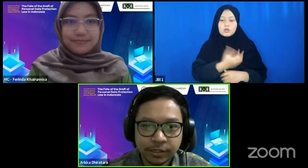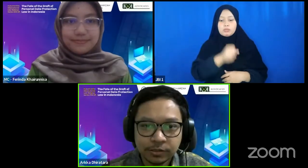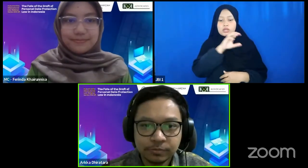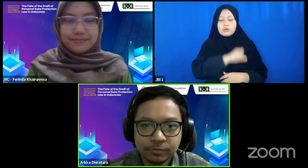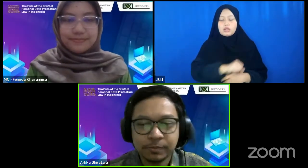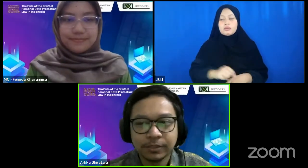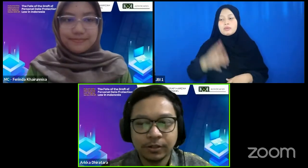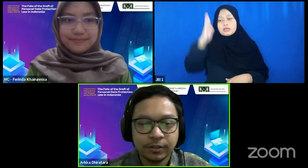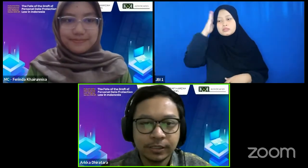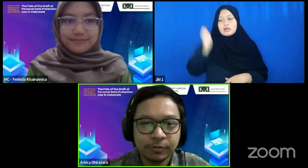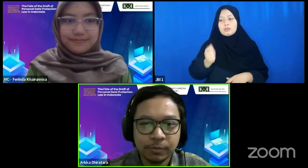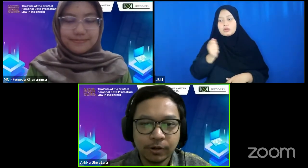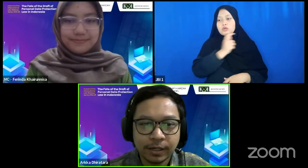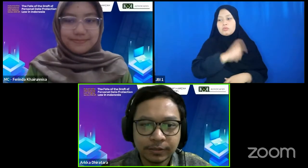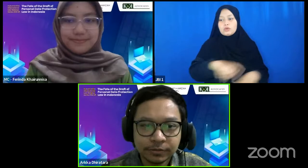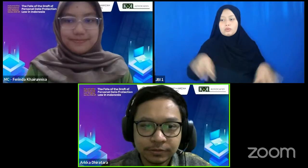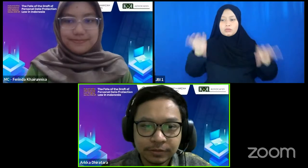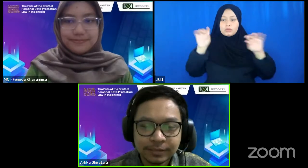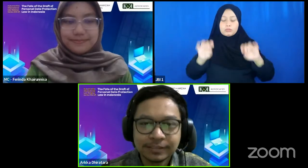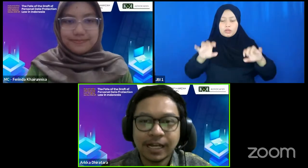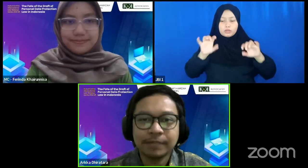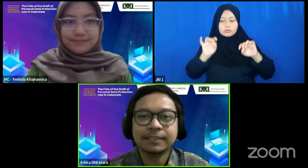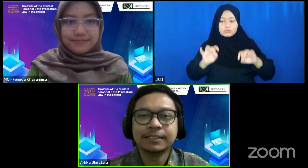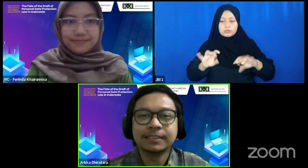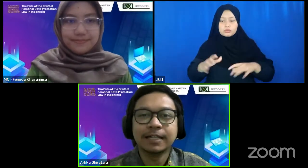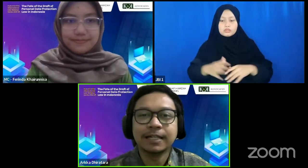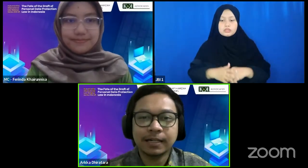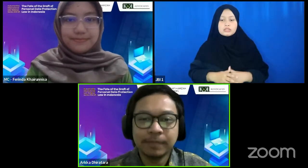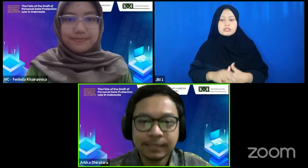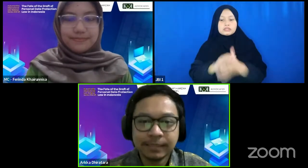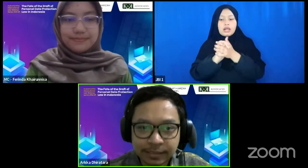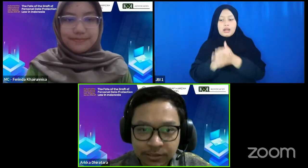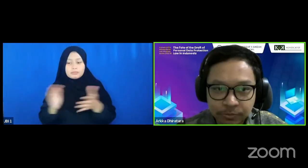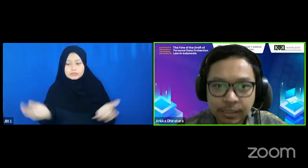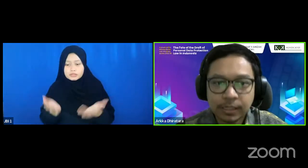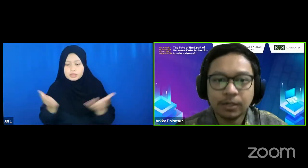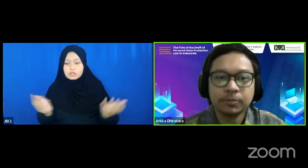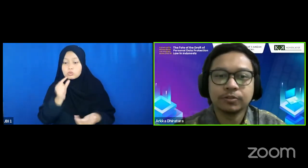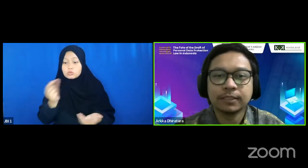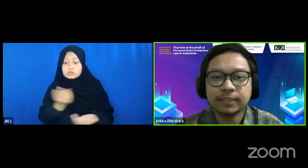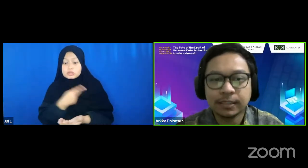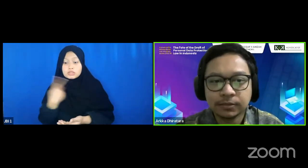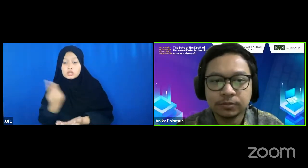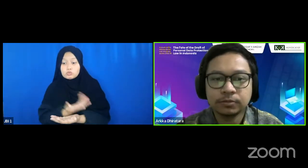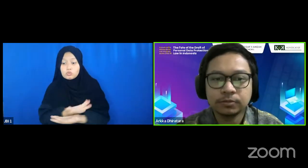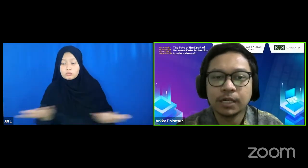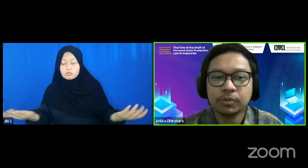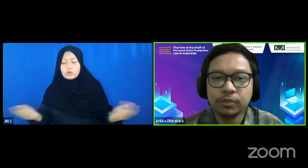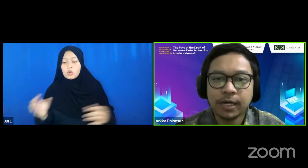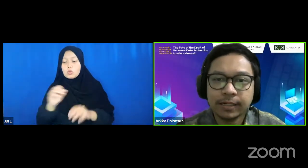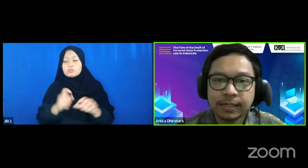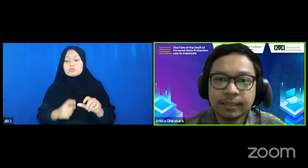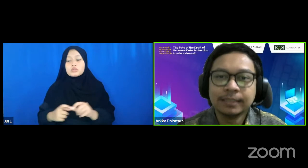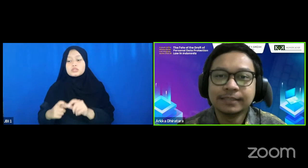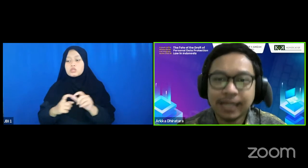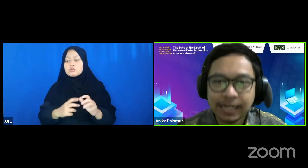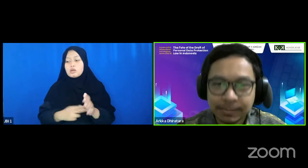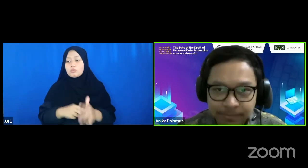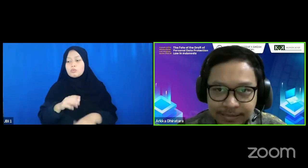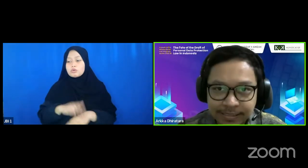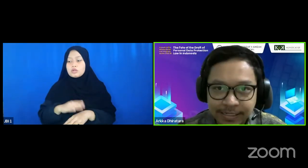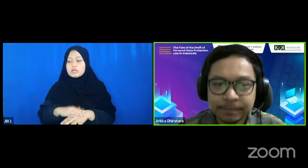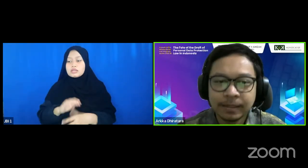assalamu'alaikum warahmatullahi wabarakatuh salam sejahtera bagi kita semua Om Swastiastu namo buddhaya